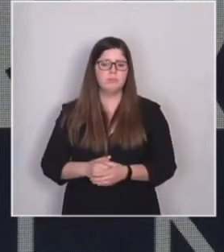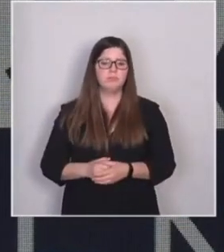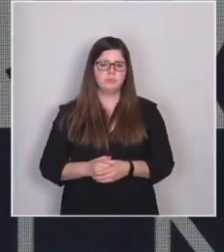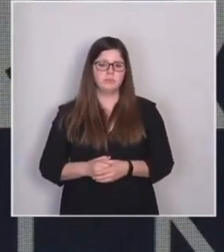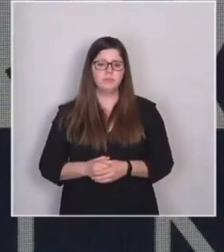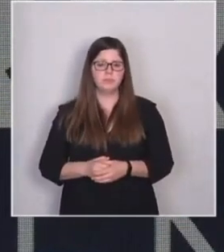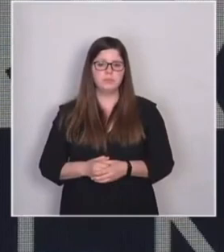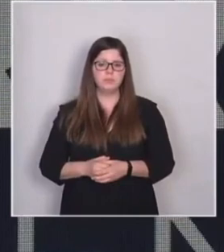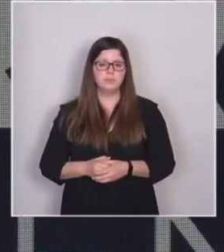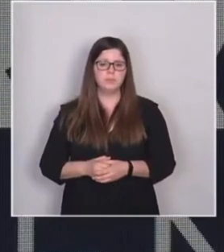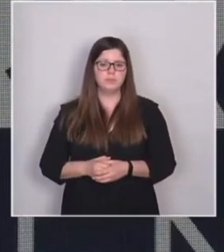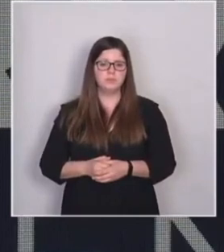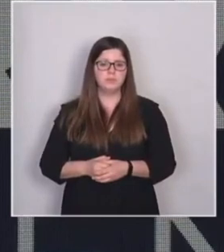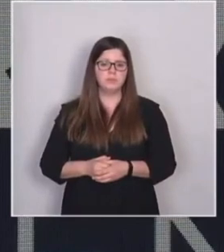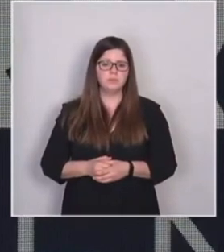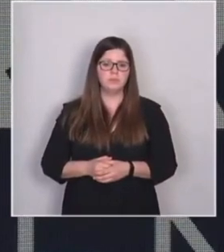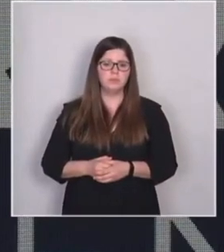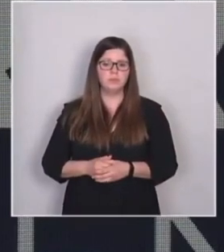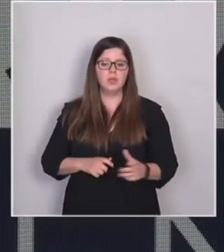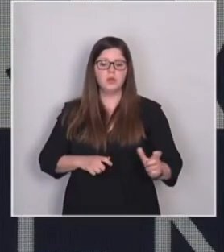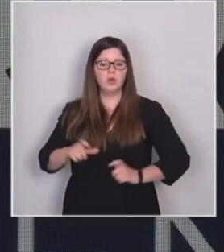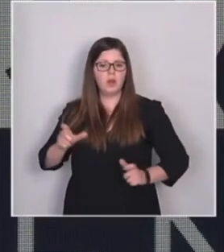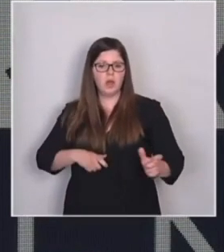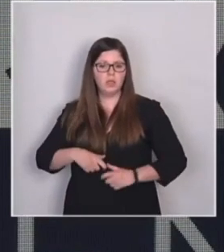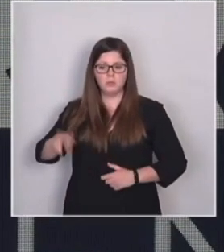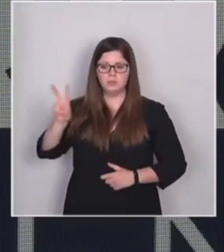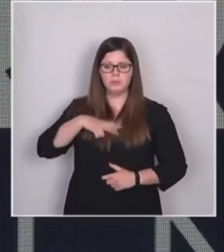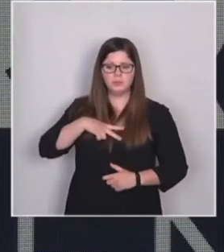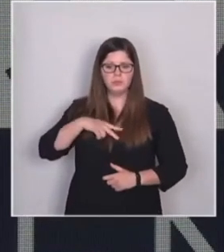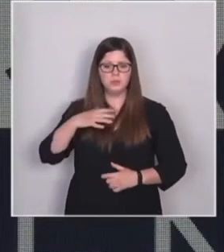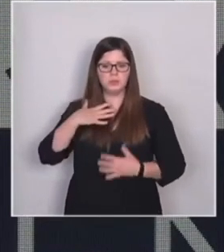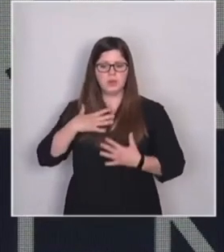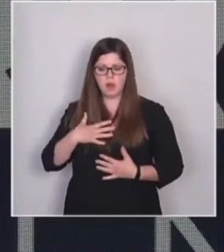jonchée des corps de mes collègues.